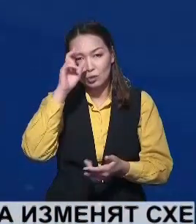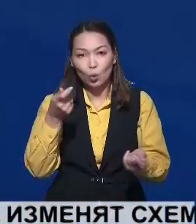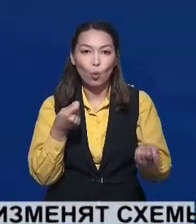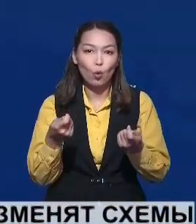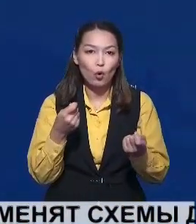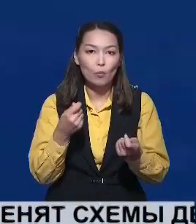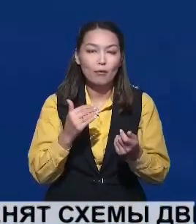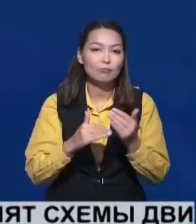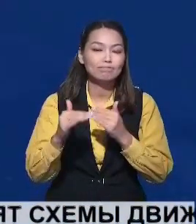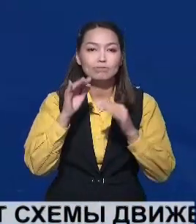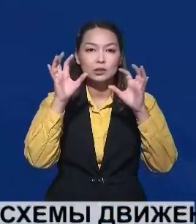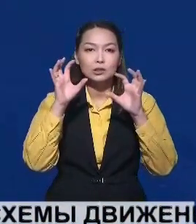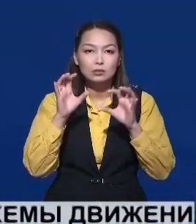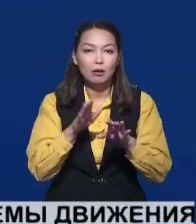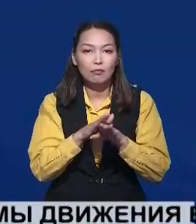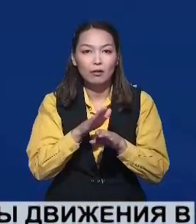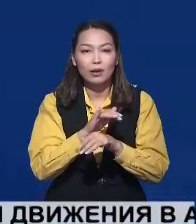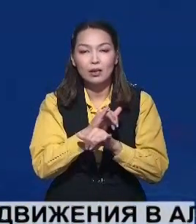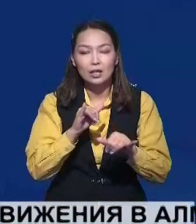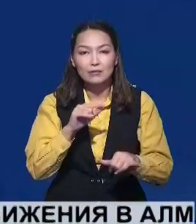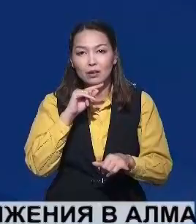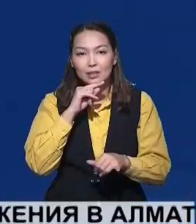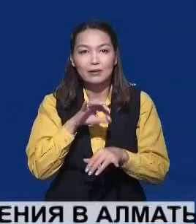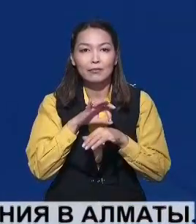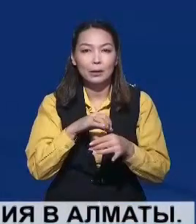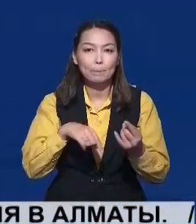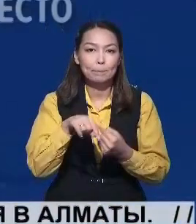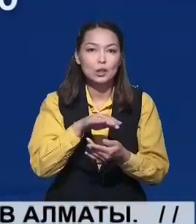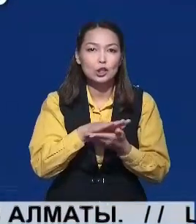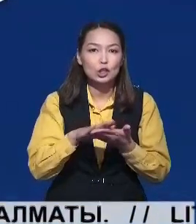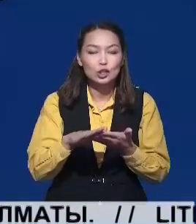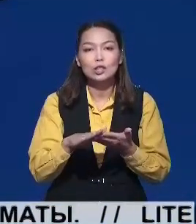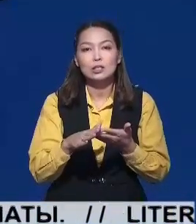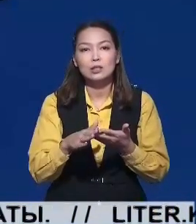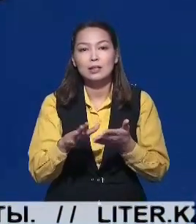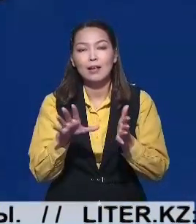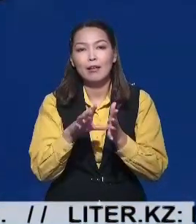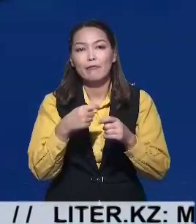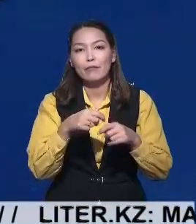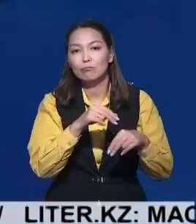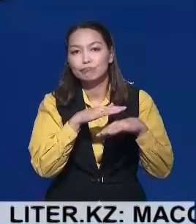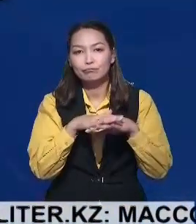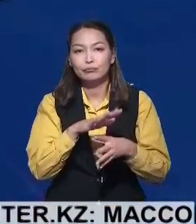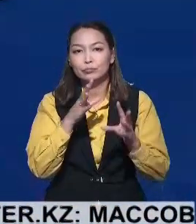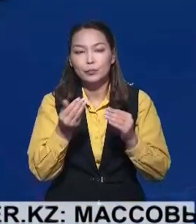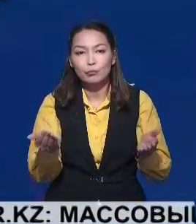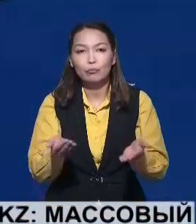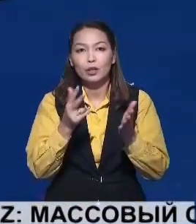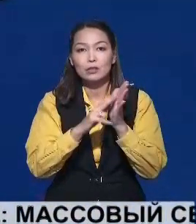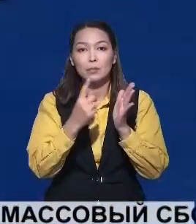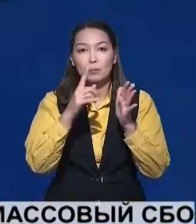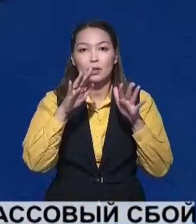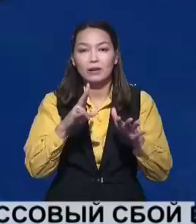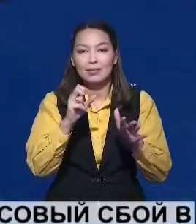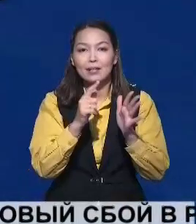управления, верховенство закона, развитость рынка, ведение бизнеса, чистый приток прямых инвестиций. В итоге поднявшись с 81-го